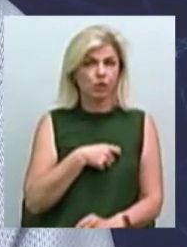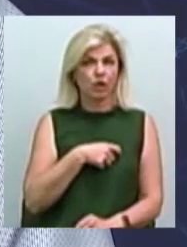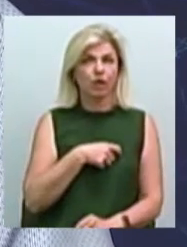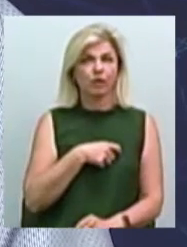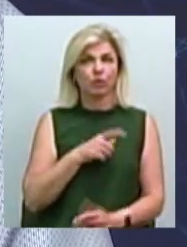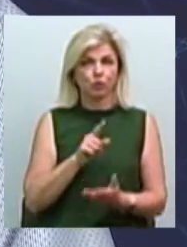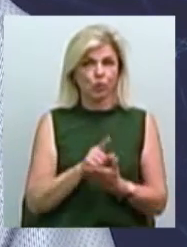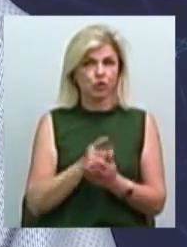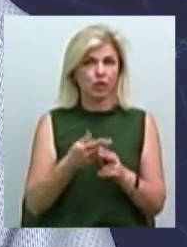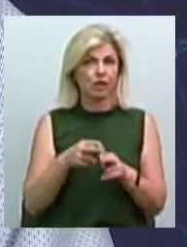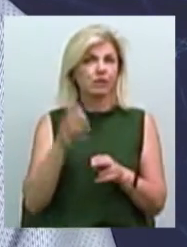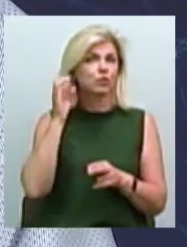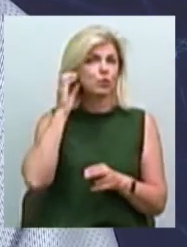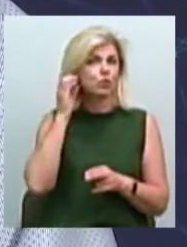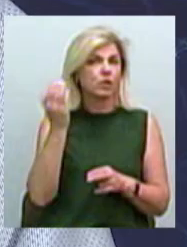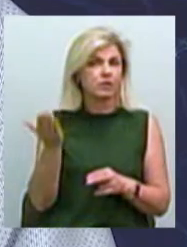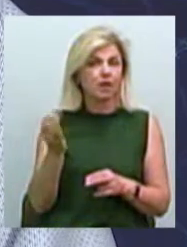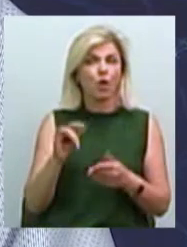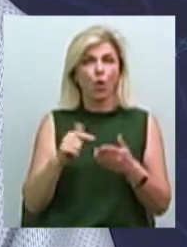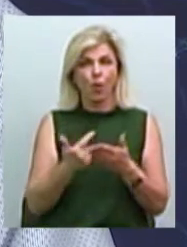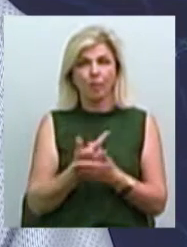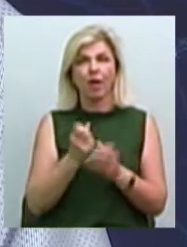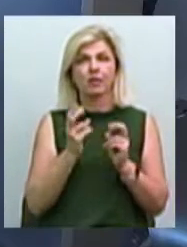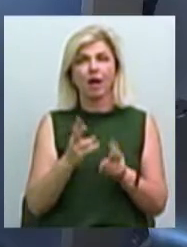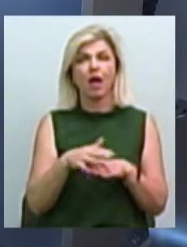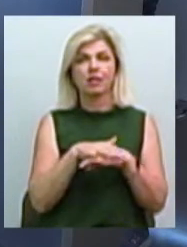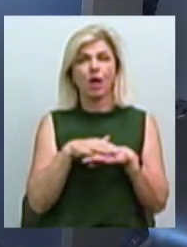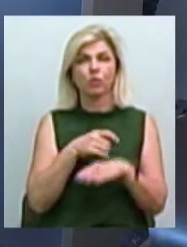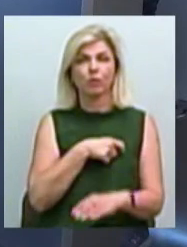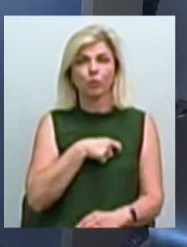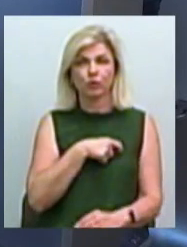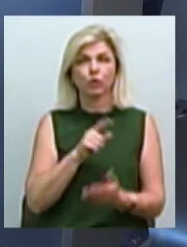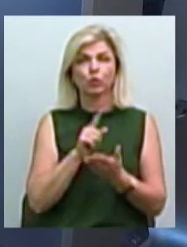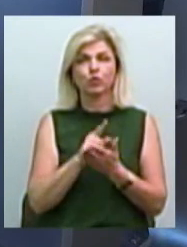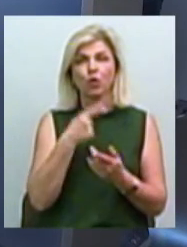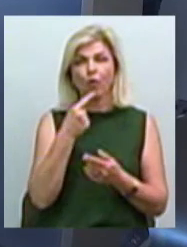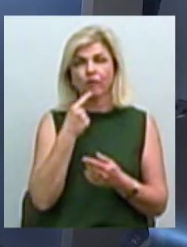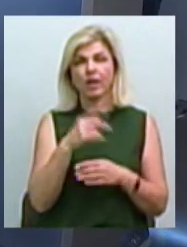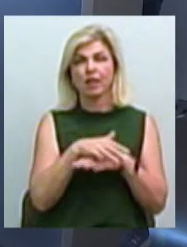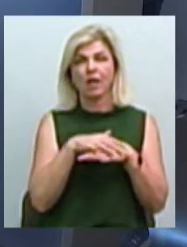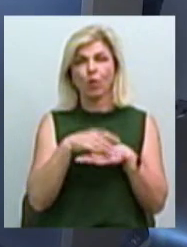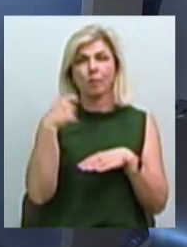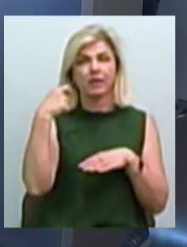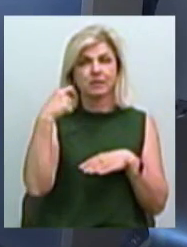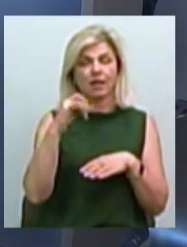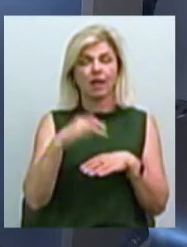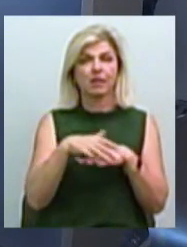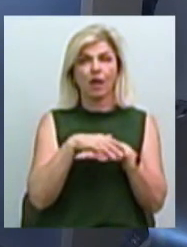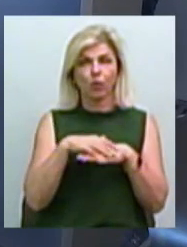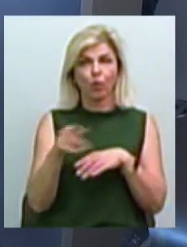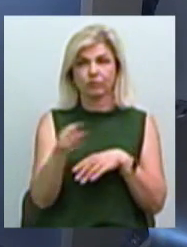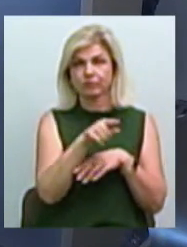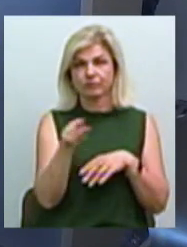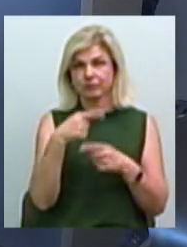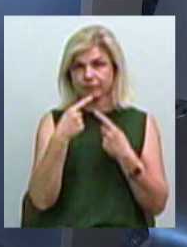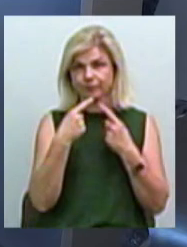этому прислушиваться. И они должны, опять-таки, как народные депутаты, должны говорить народному президенту, и народ должен говорить народному президенту,